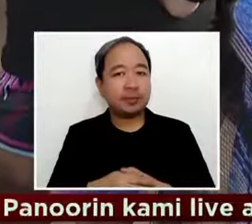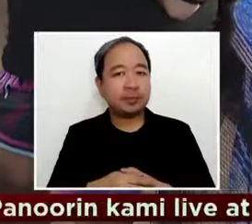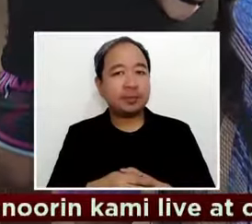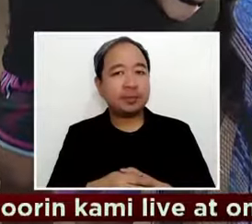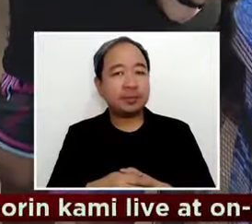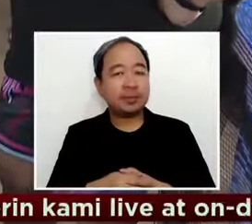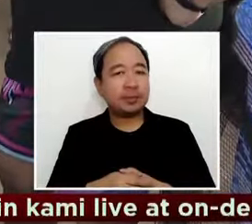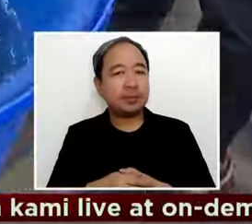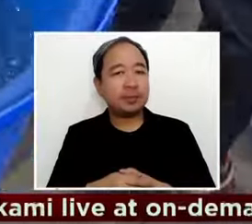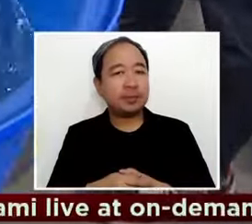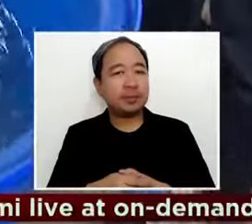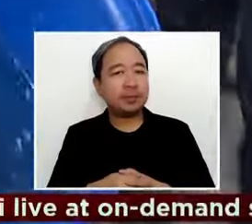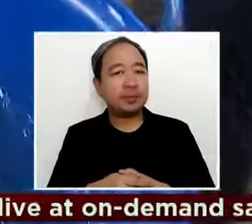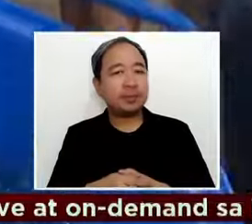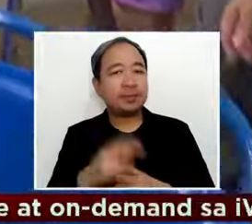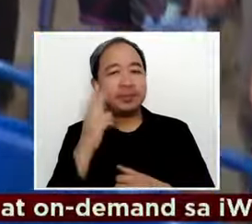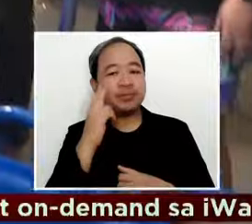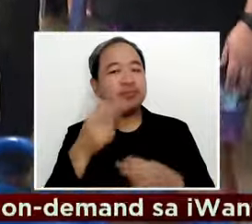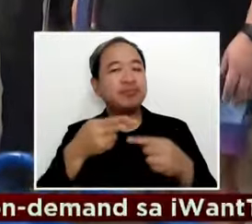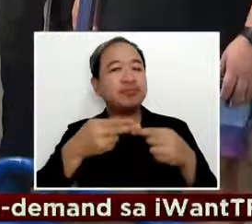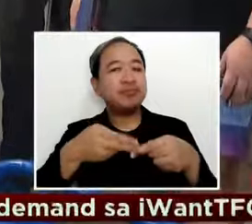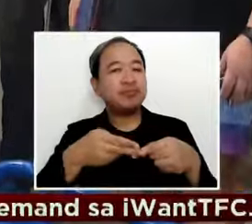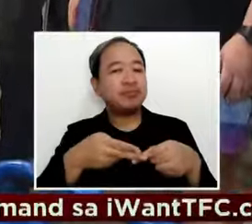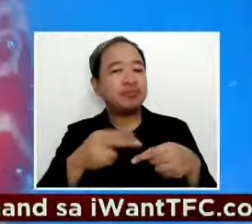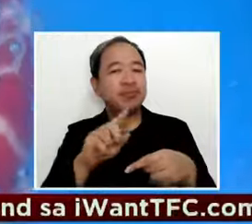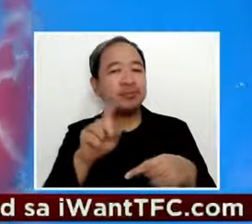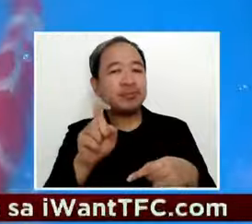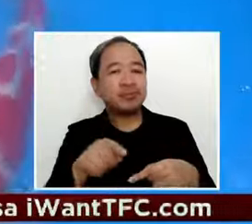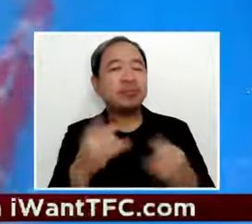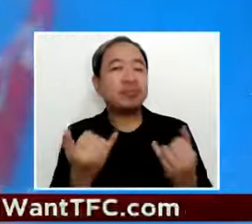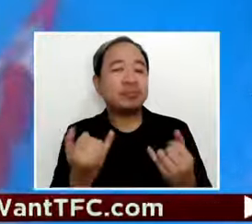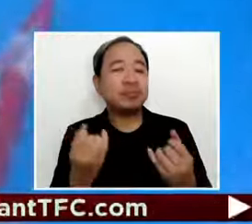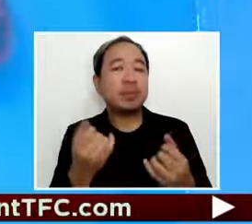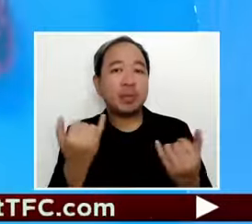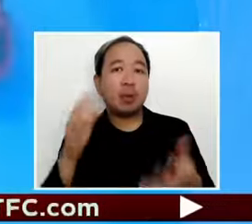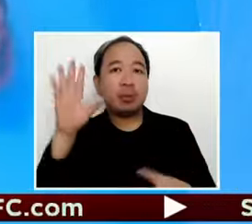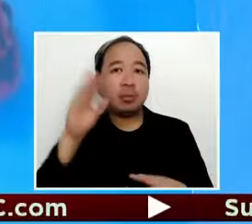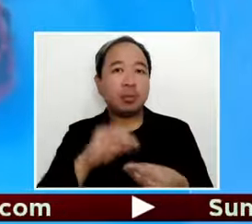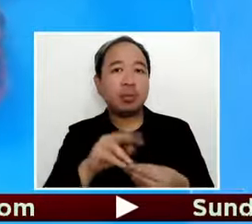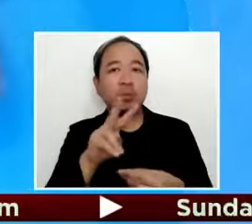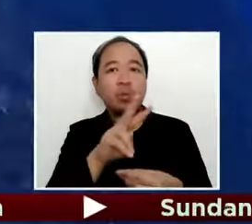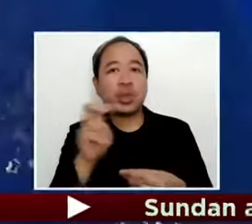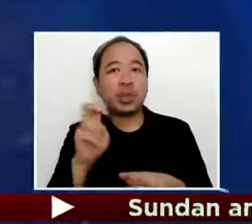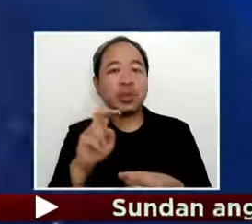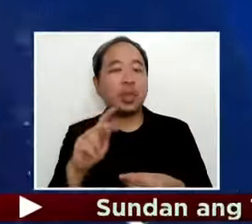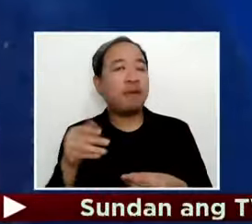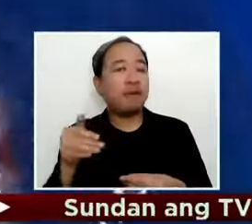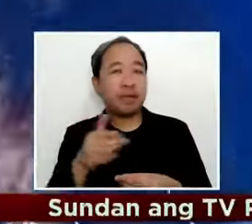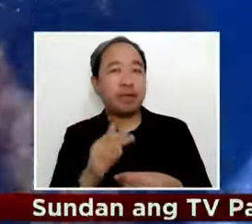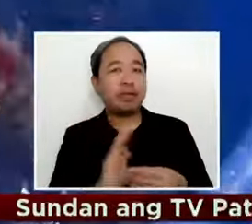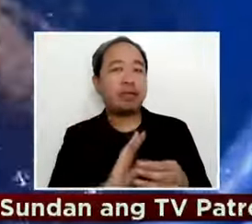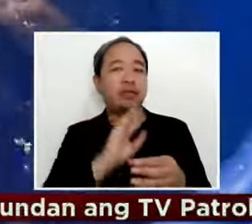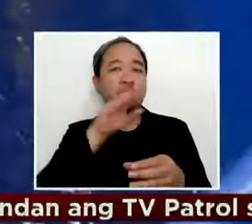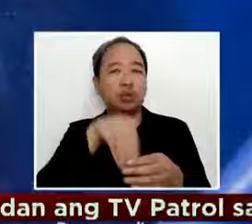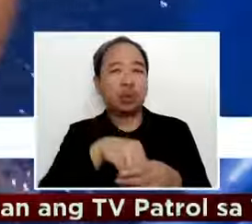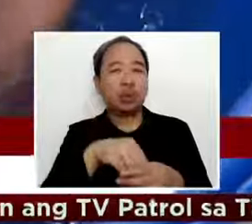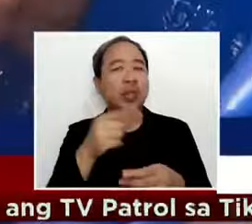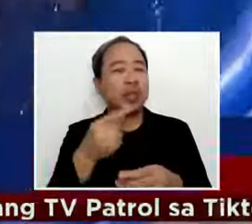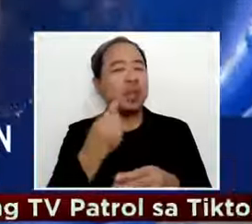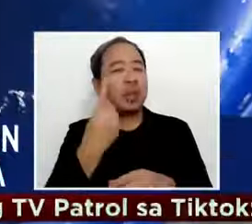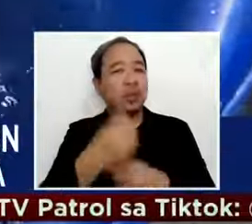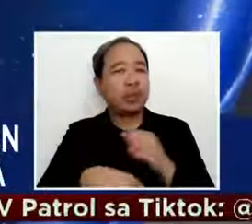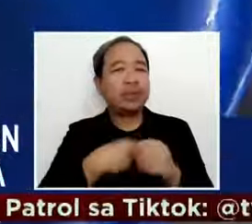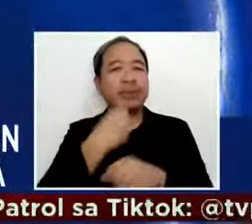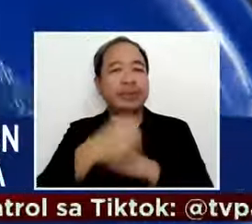Around 15 kilos. Halos 200 koi fish ang mga kalahok sa taon ng Philippine National